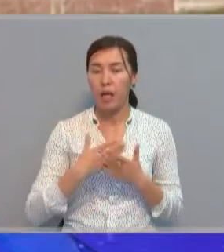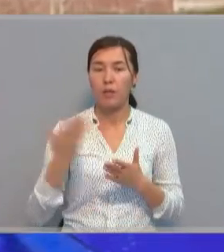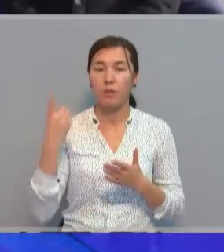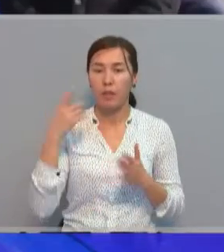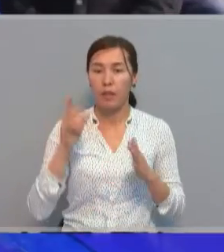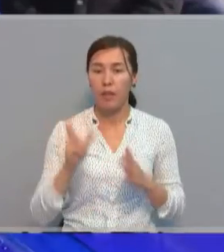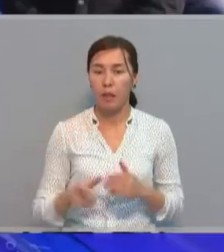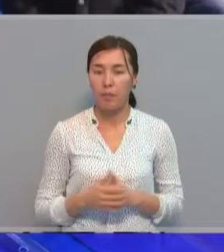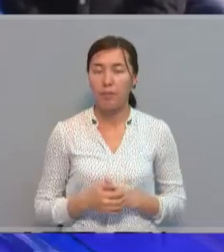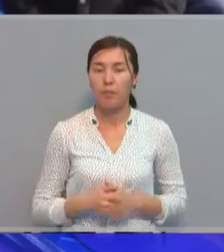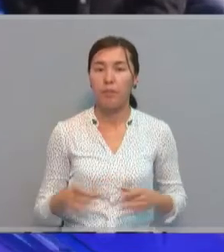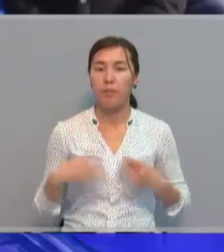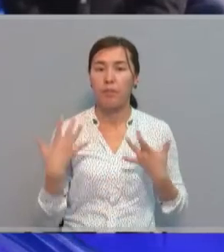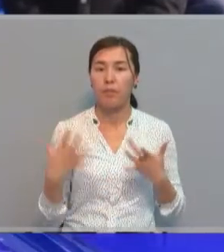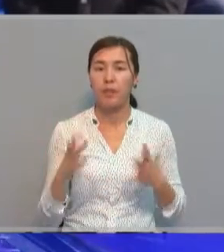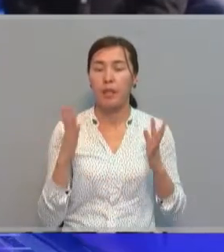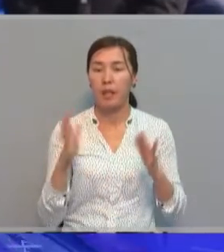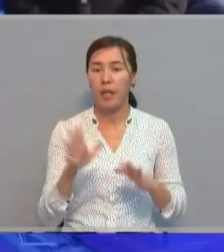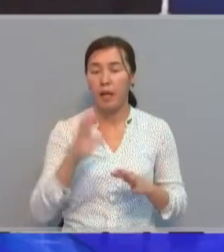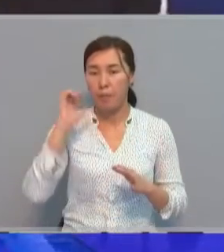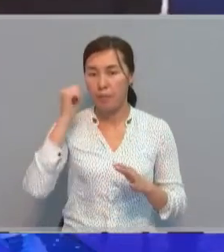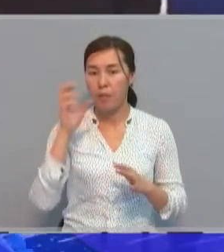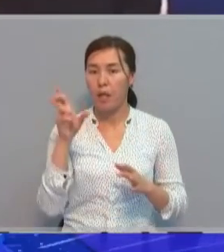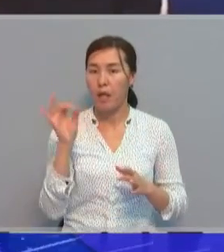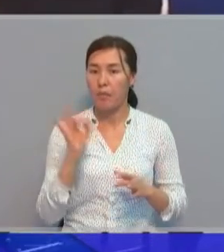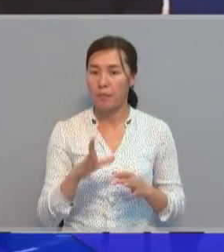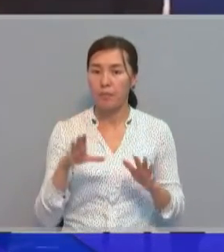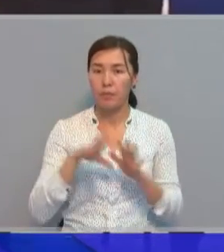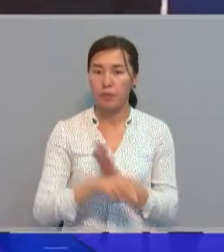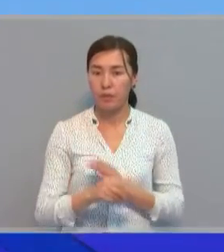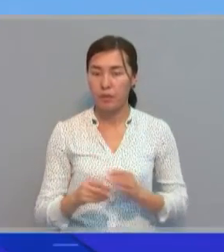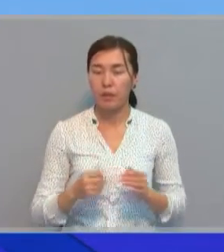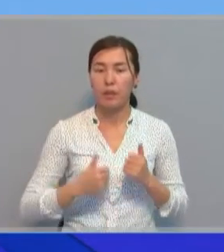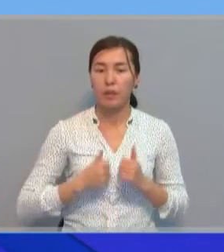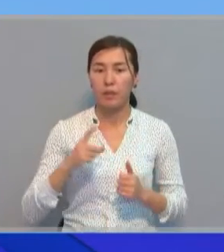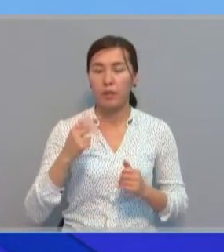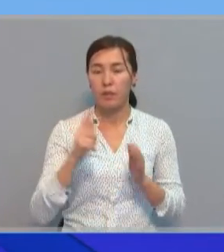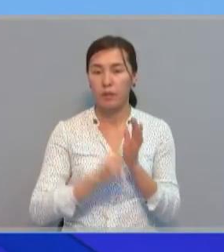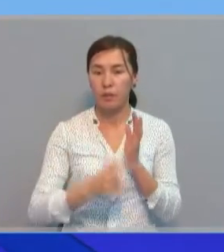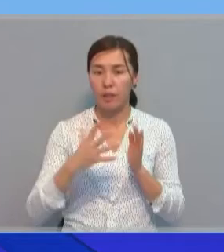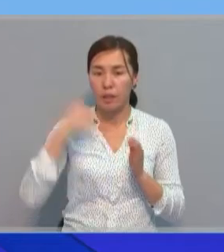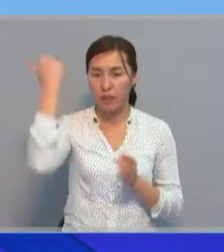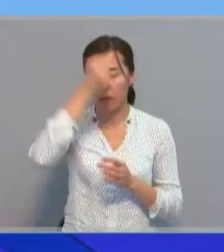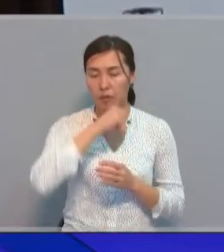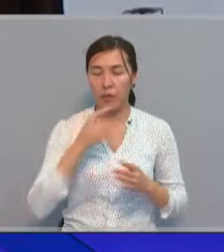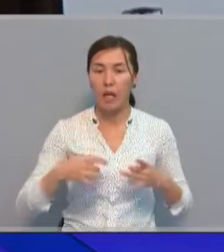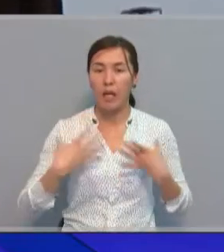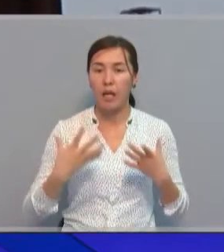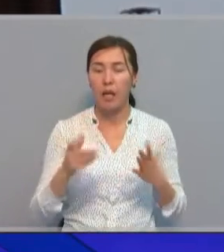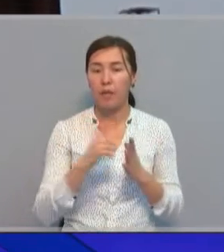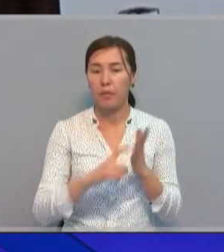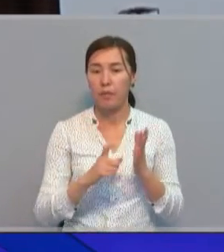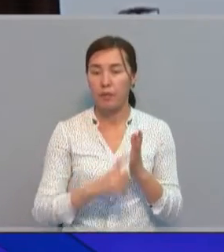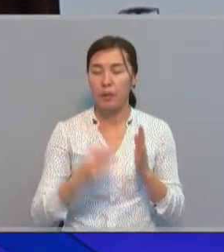предки. Торжественное открытие аллеи памятника Абаю, возведенного в честь 175-летнего юбилея